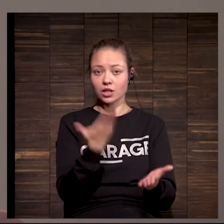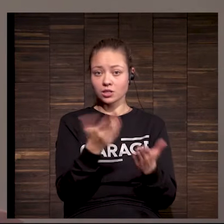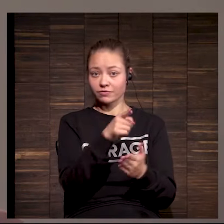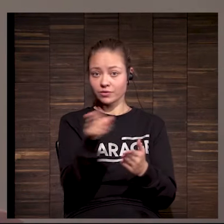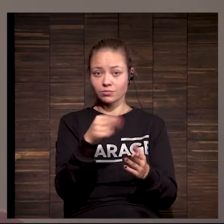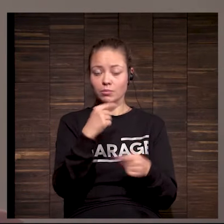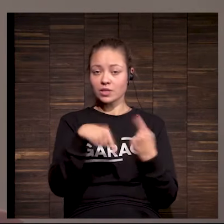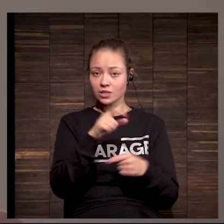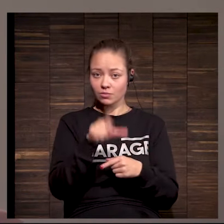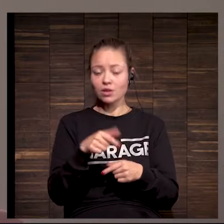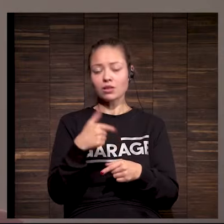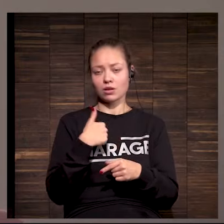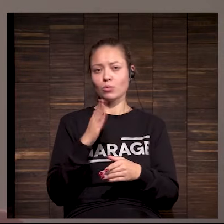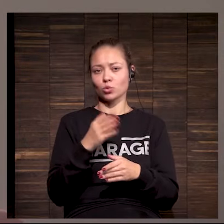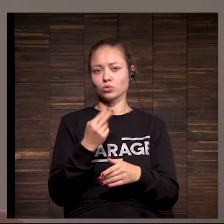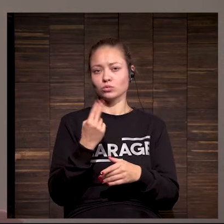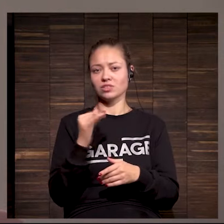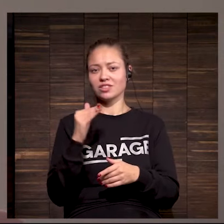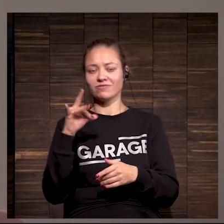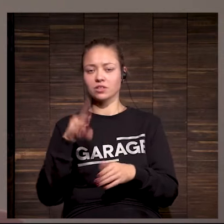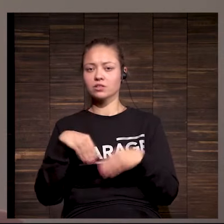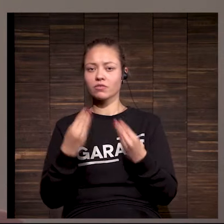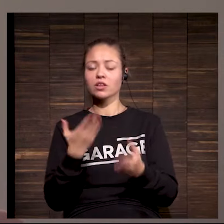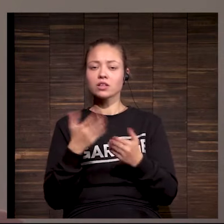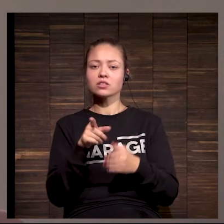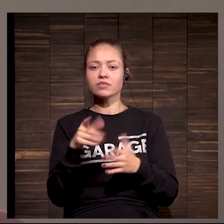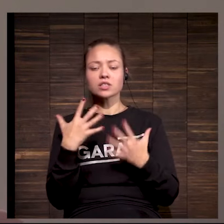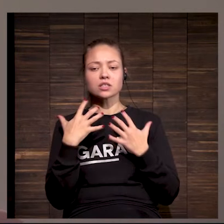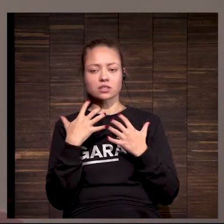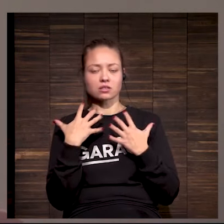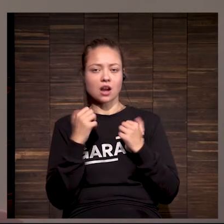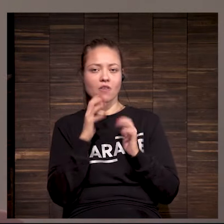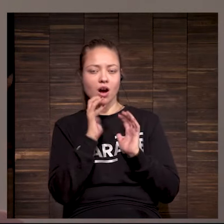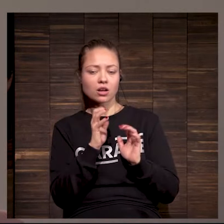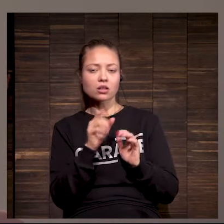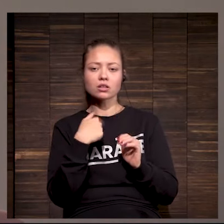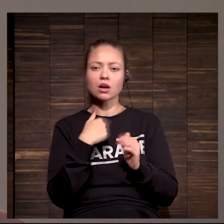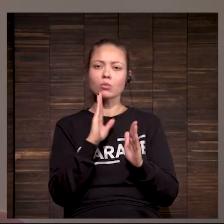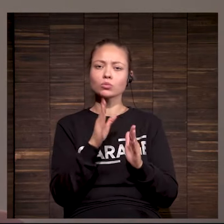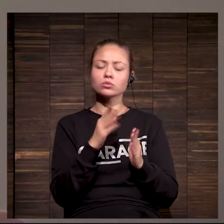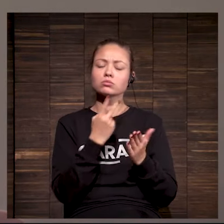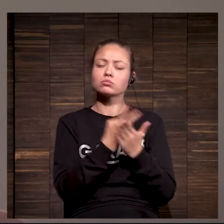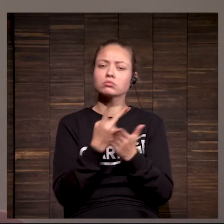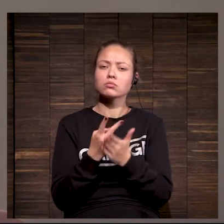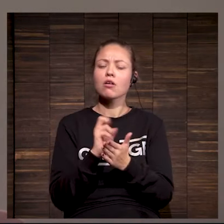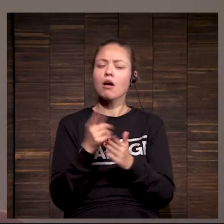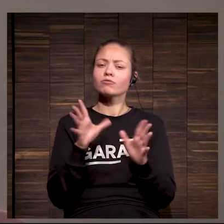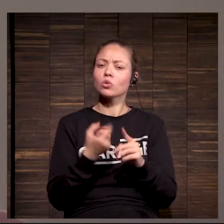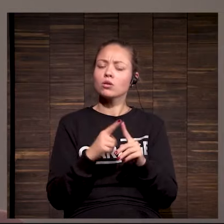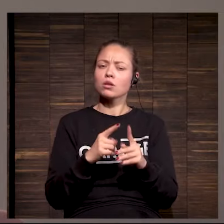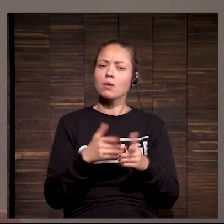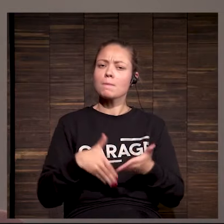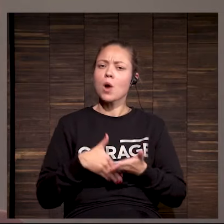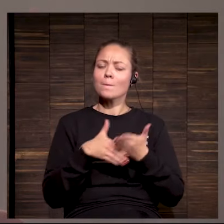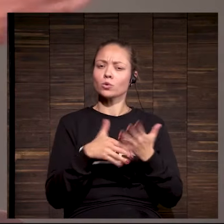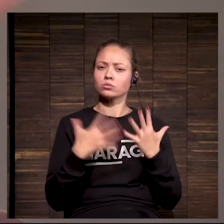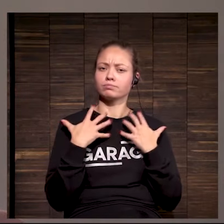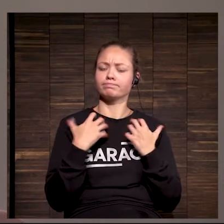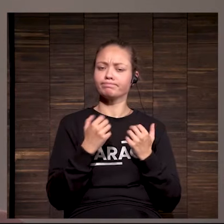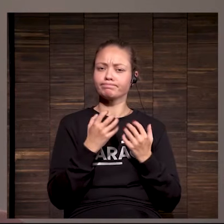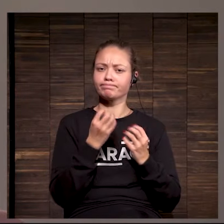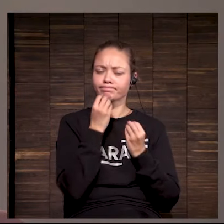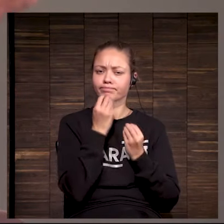то я буду давать вам цифры если вы и здравоохранения буду вам говорить как это все поможет благополучие людей а если вы из туризма я